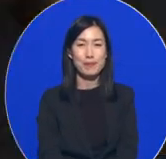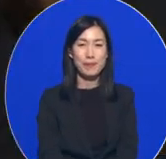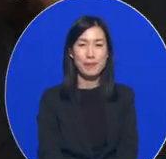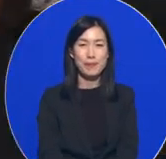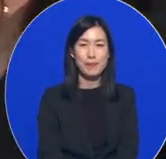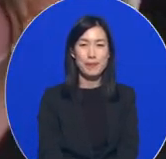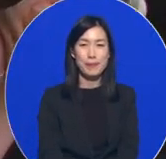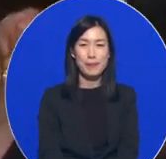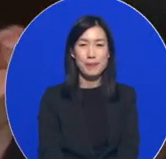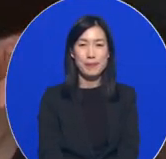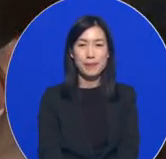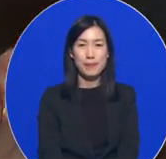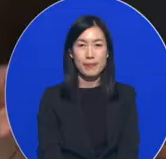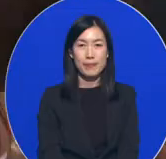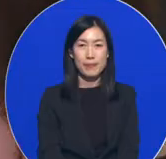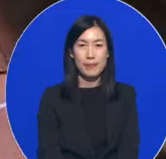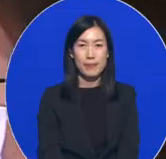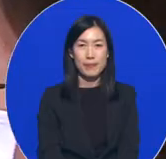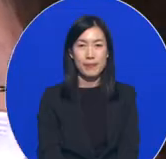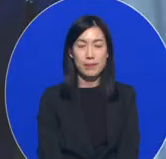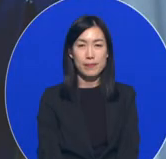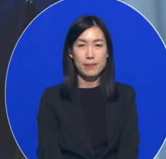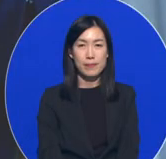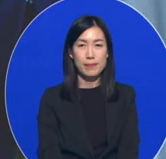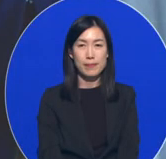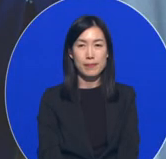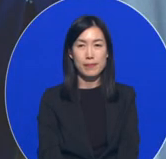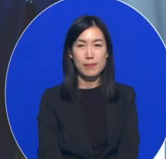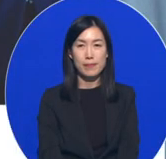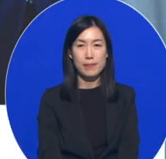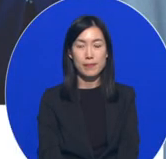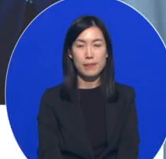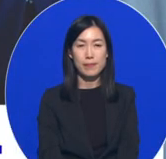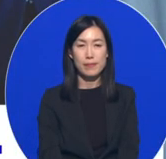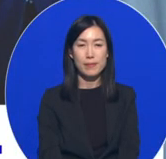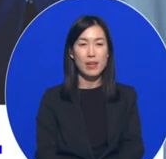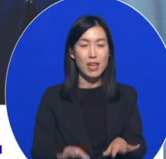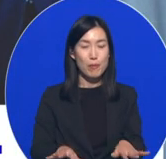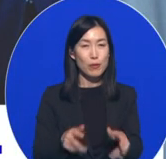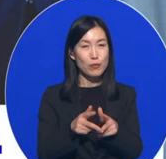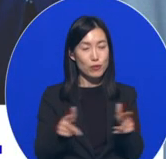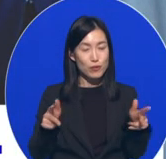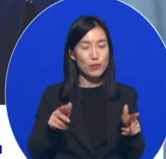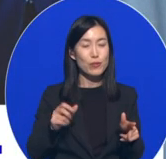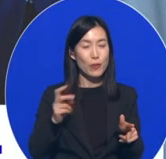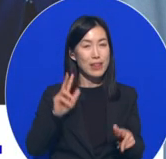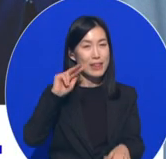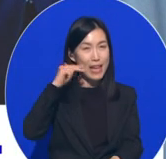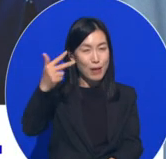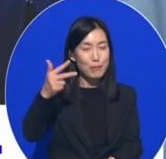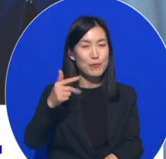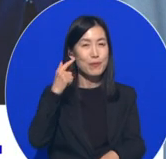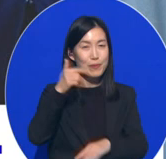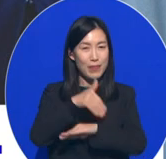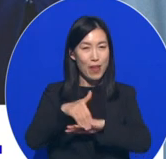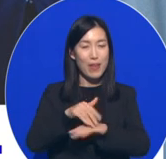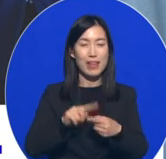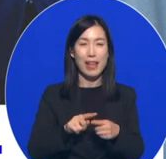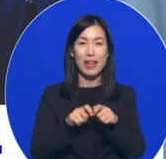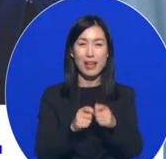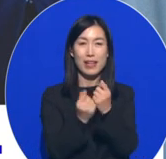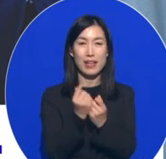KTV 이해진입니다 이번 주를 정리하고 다음 주를 미리보는 국정 캘린더